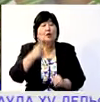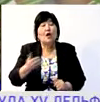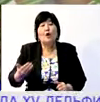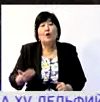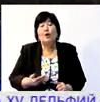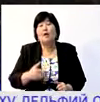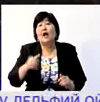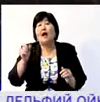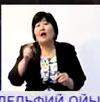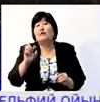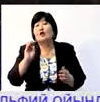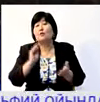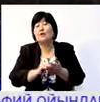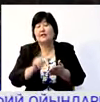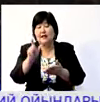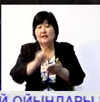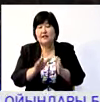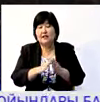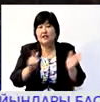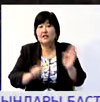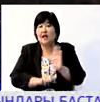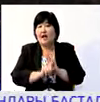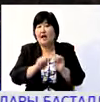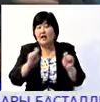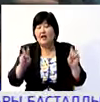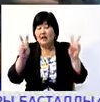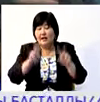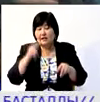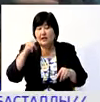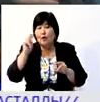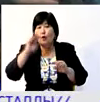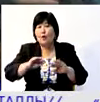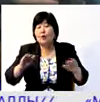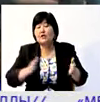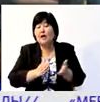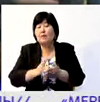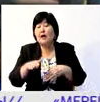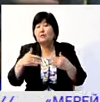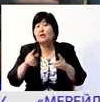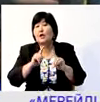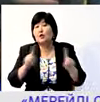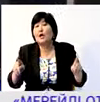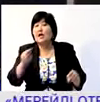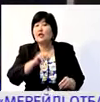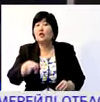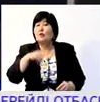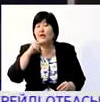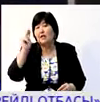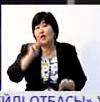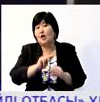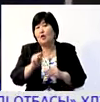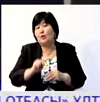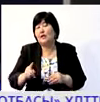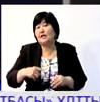ғұмырдың алтын белгісі атты жыр жинағы жарық көрген, ғылыми ізденіс жолындағы оқушыларға бағыт бергені бір төбе, еңбегі еленіп білім беру